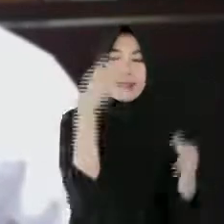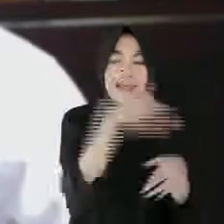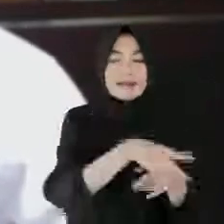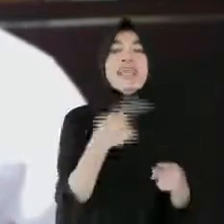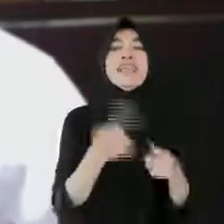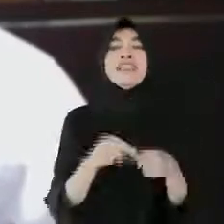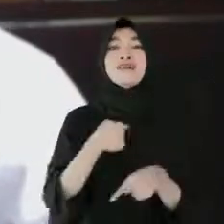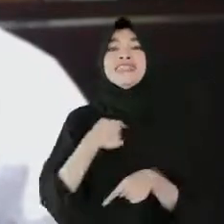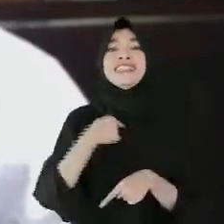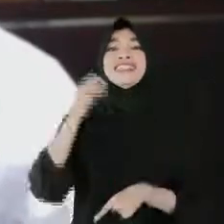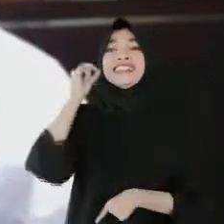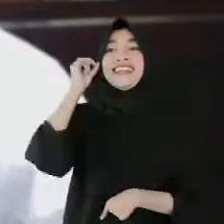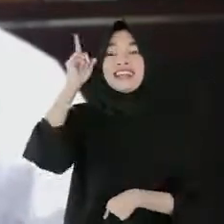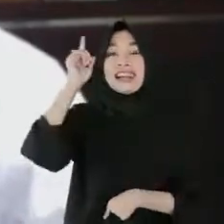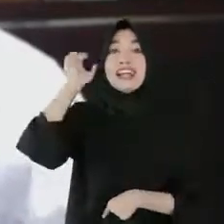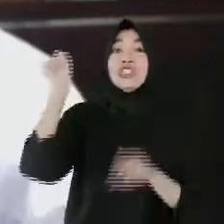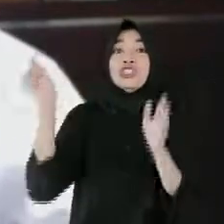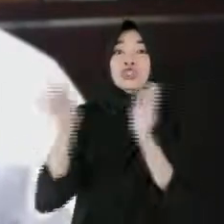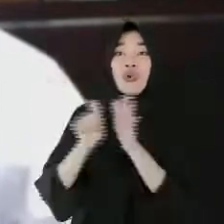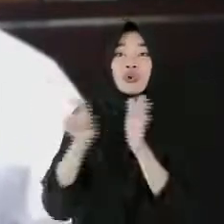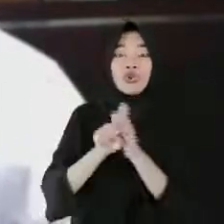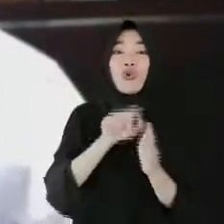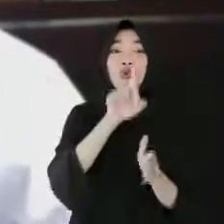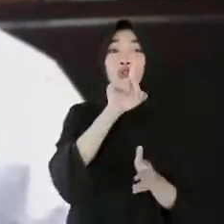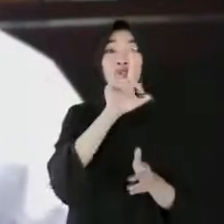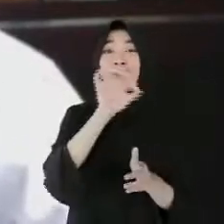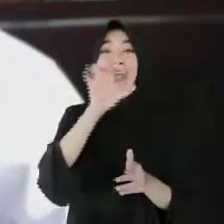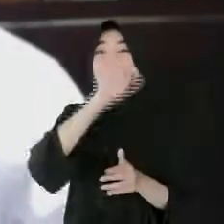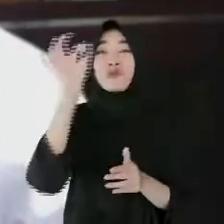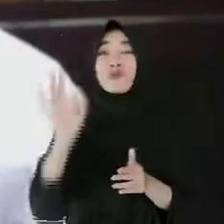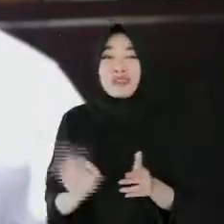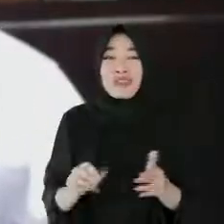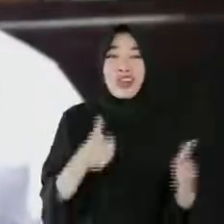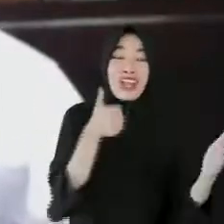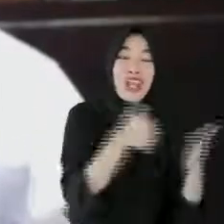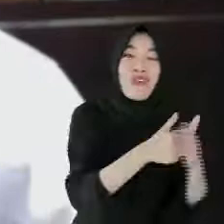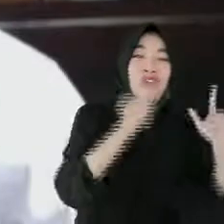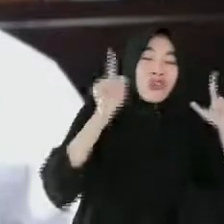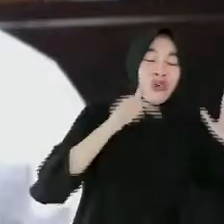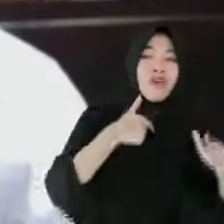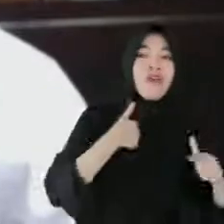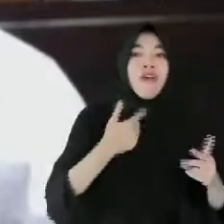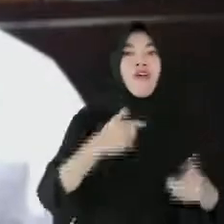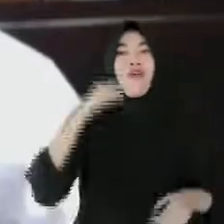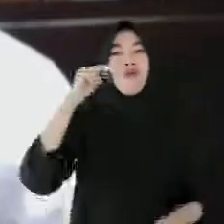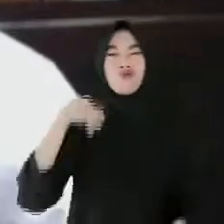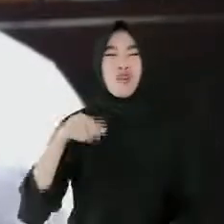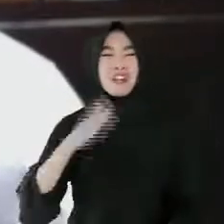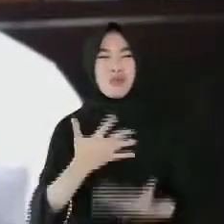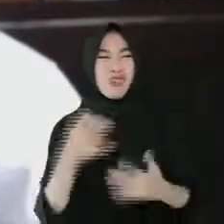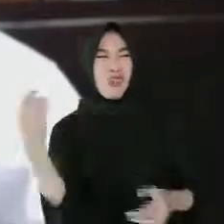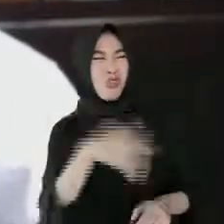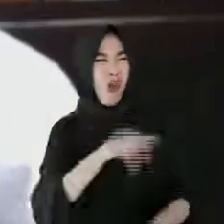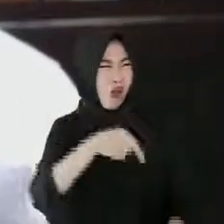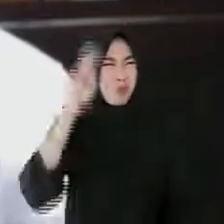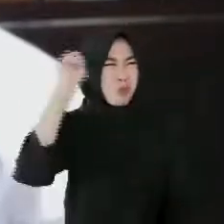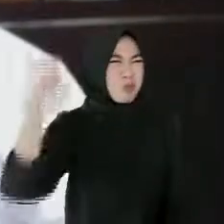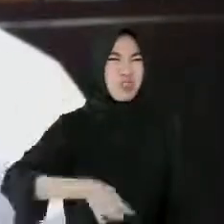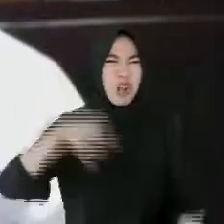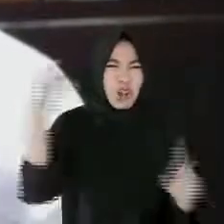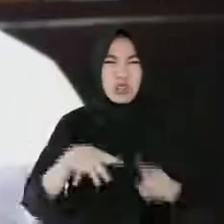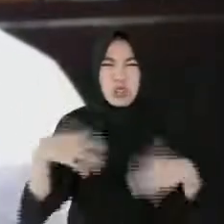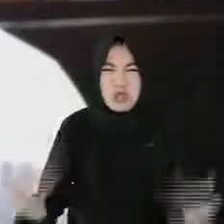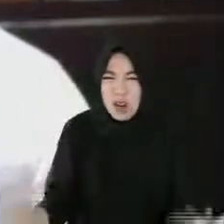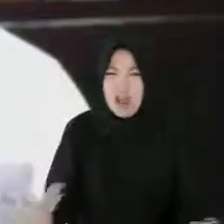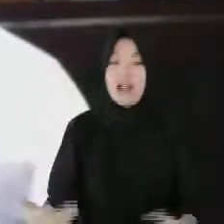juga menyadari bahwa nanti kalau 100% seperti Topia juga nanti dianggap bahwa pemerintah selalu kaku sekali makanya kami ada